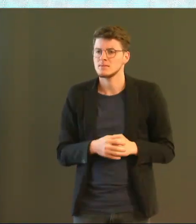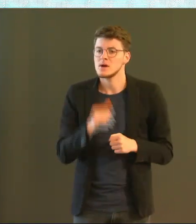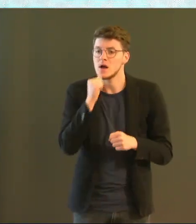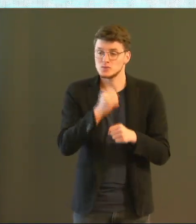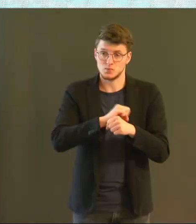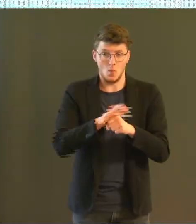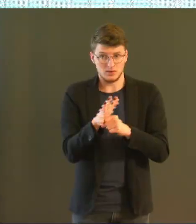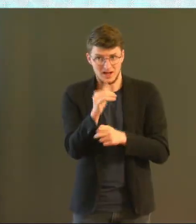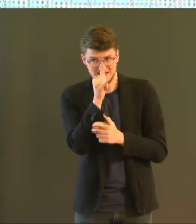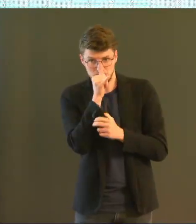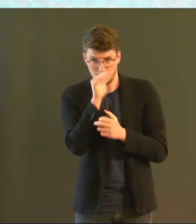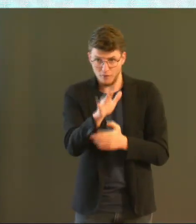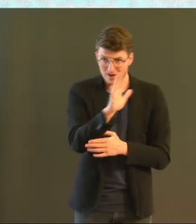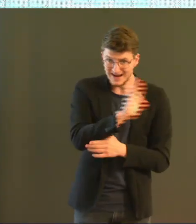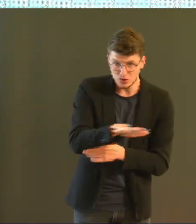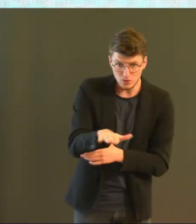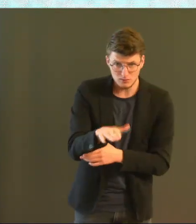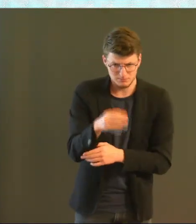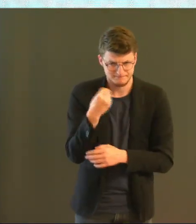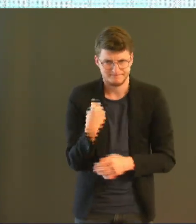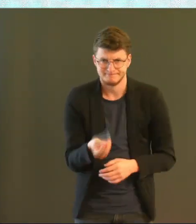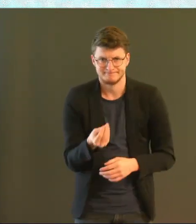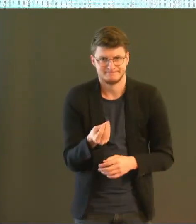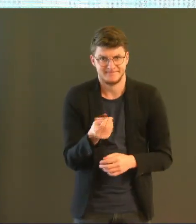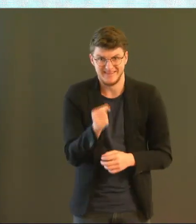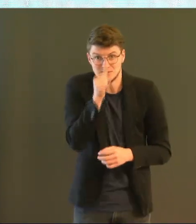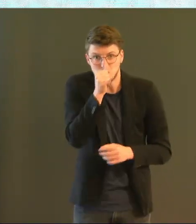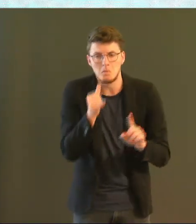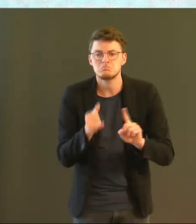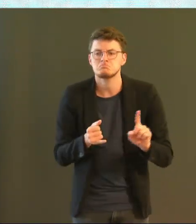excellent donc